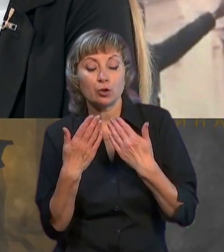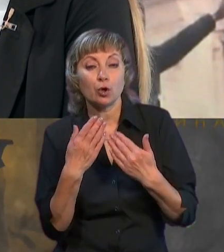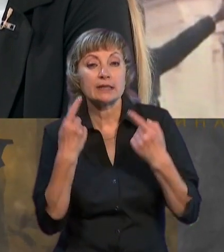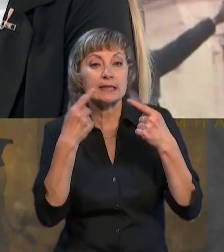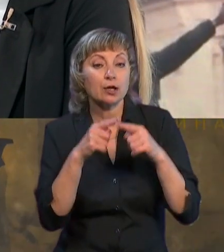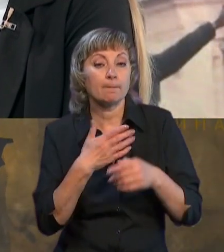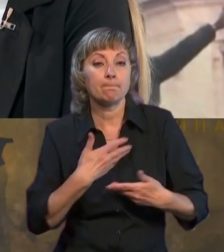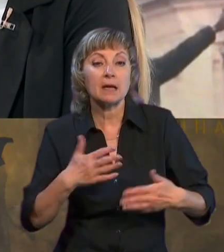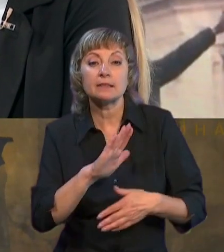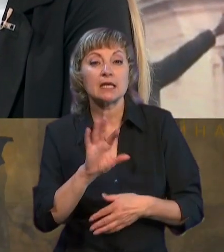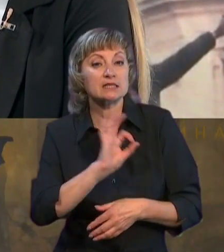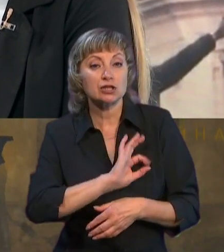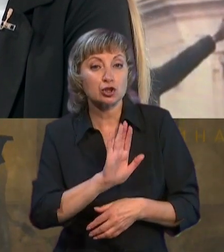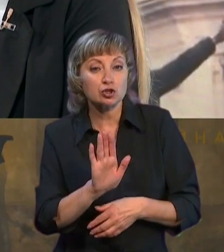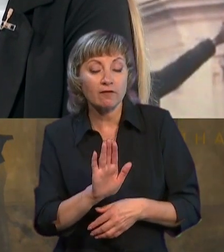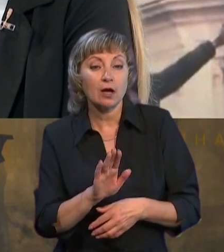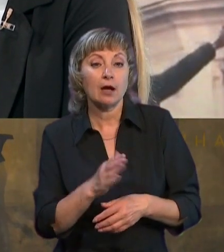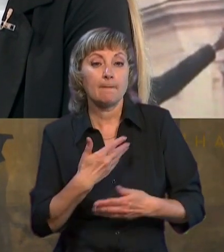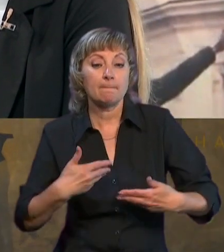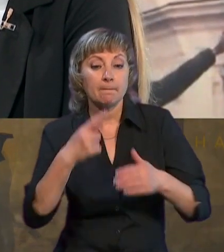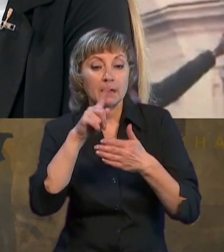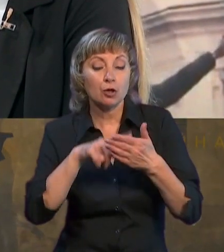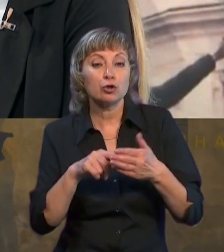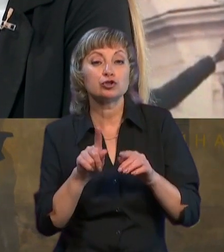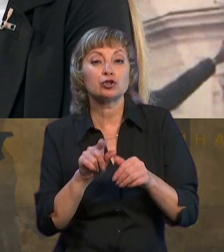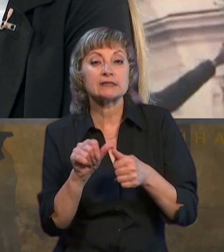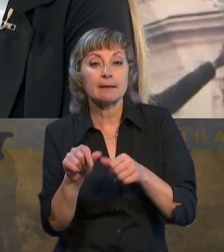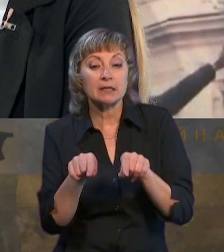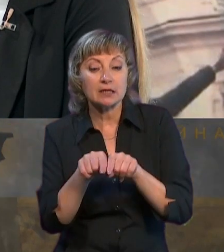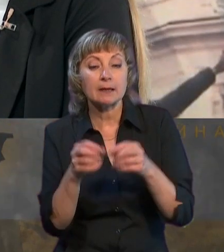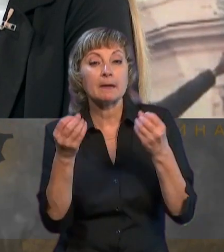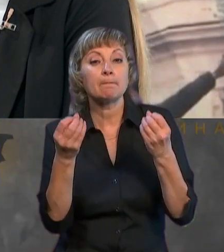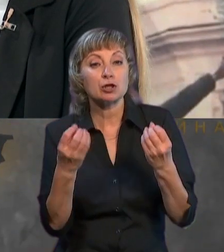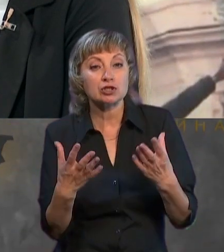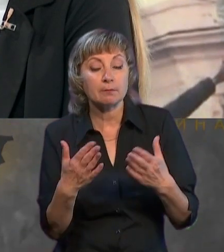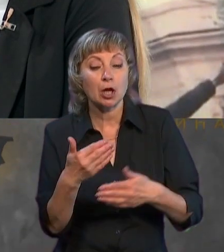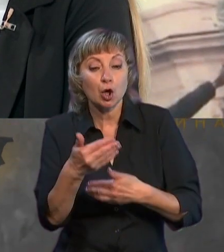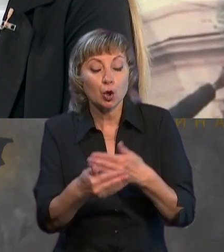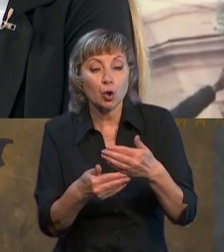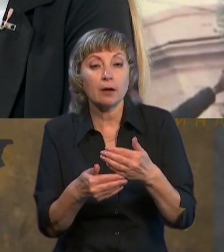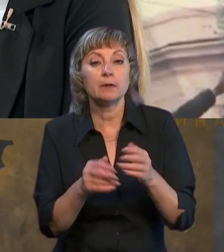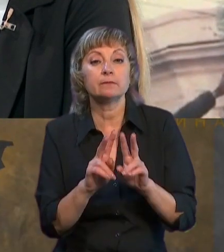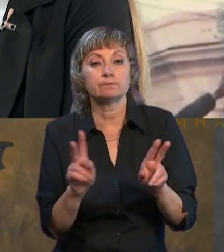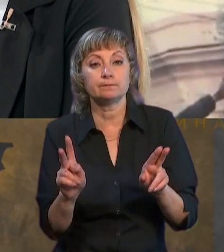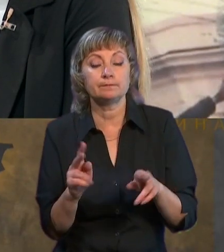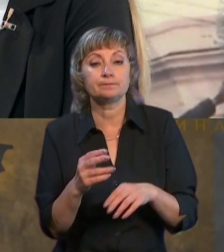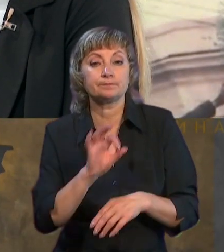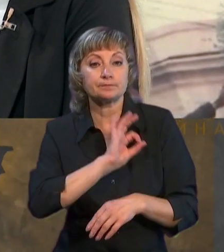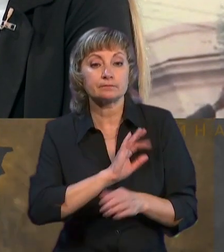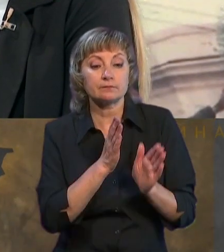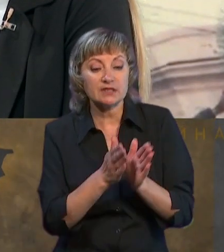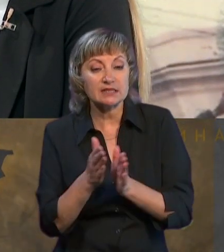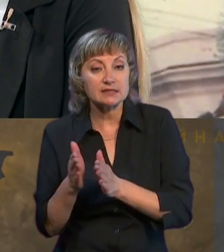технологій ми не застосовуємо, але ми переконані, що саме отакими простими кроками, але які вживаються системно,